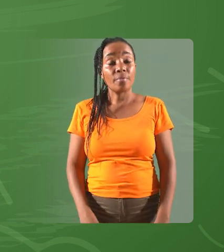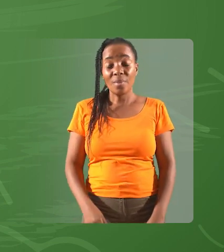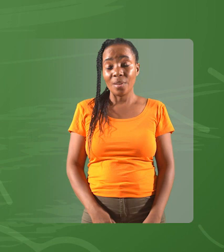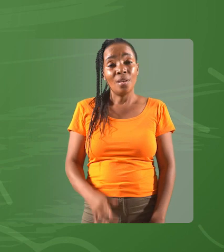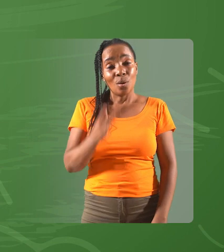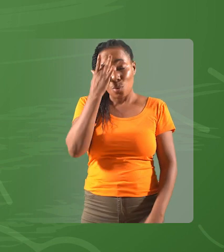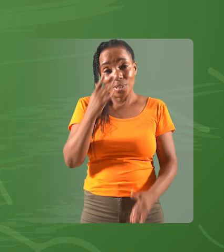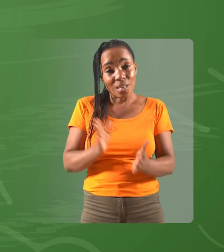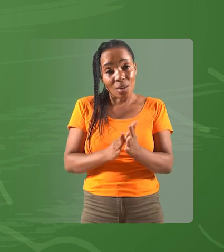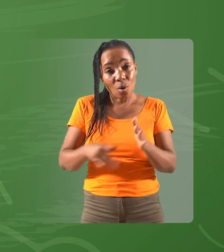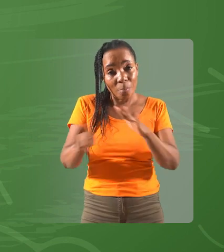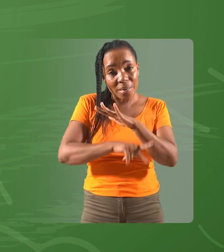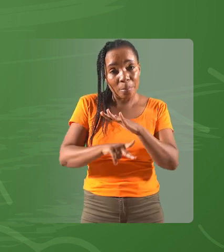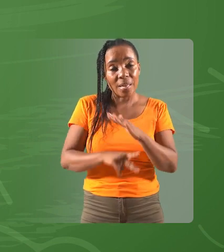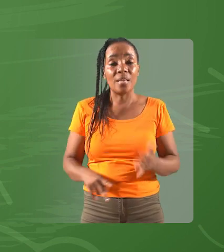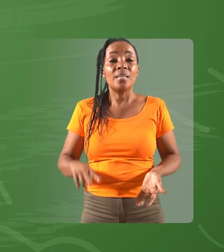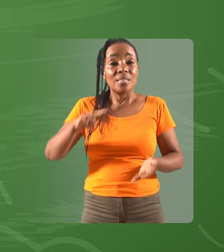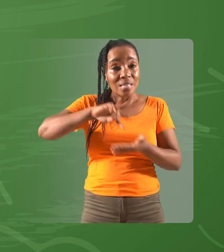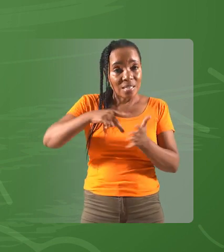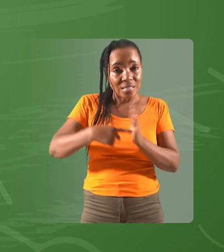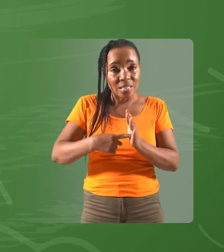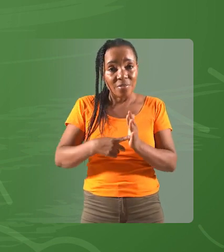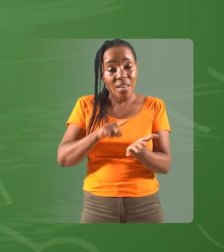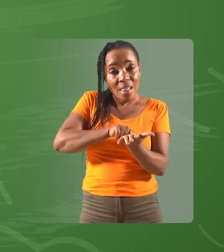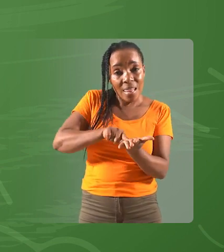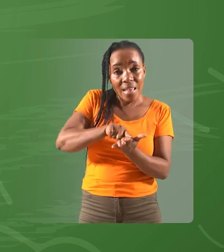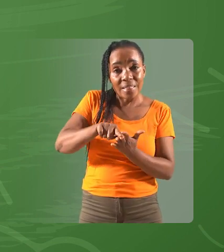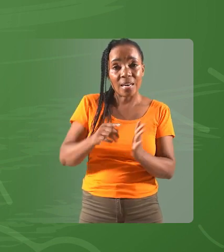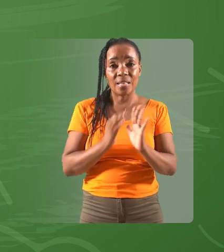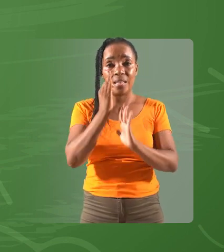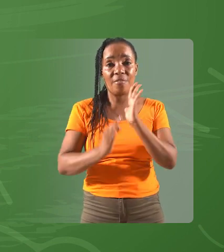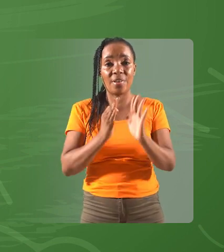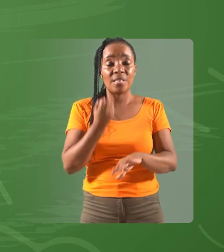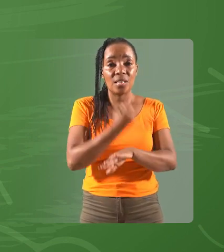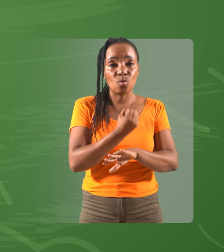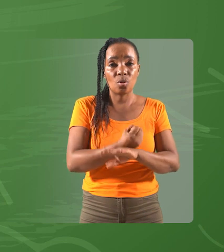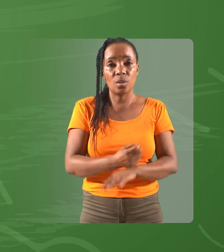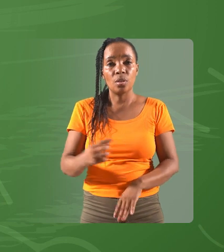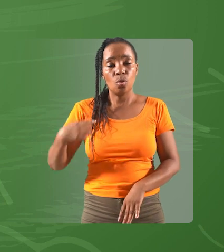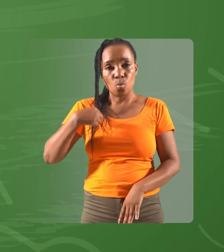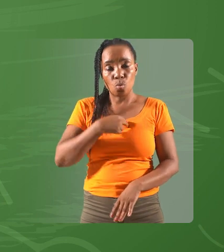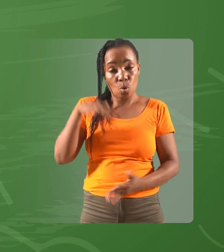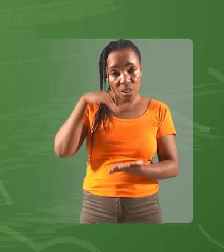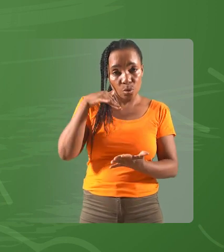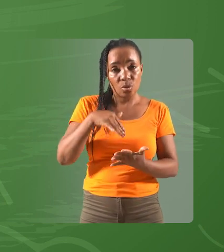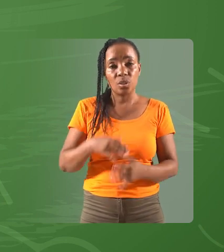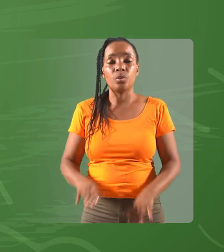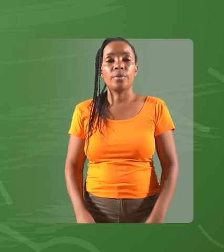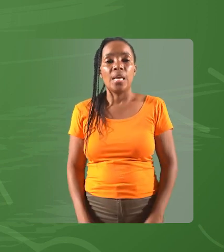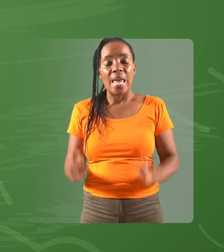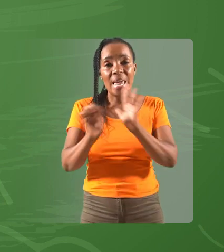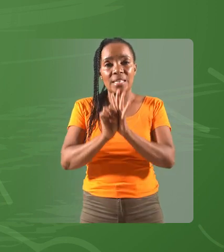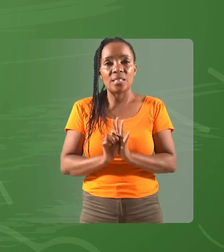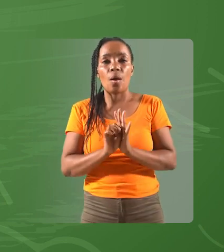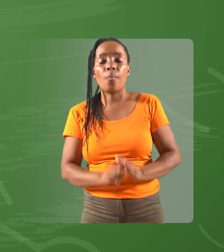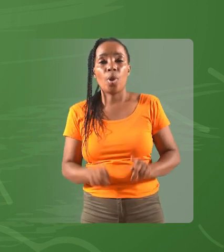primaire, sont les empreintes des faces des solides que nous étudions, tels le cube, le